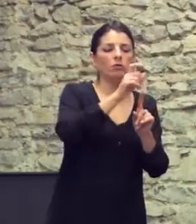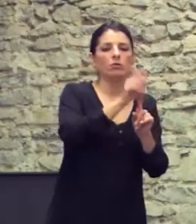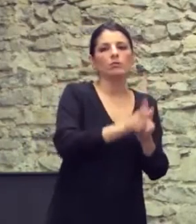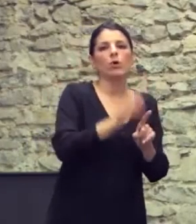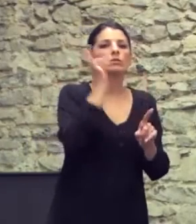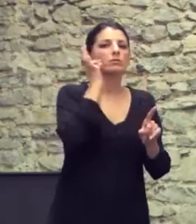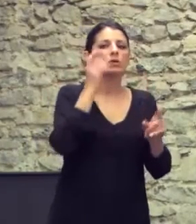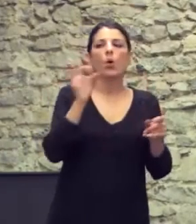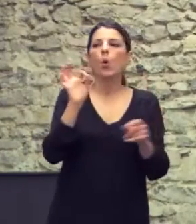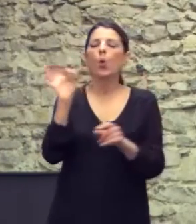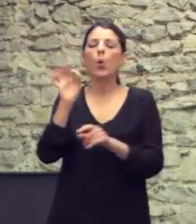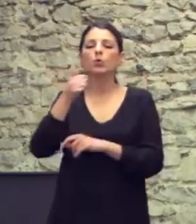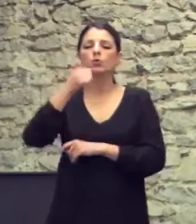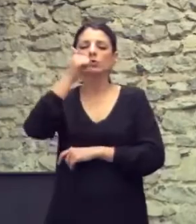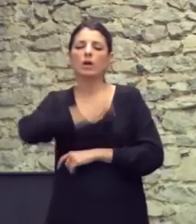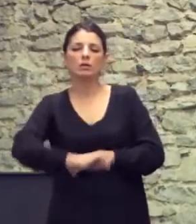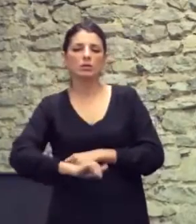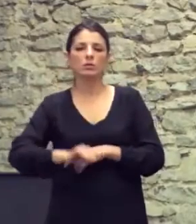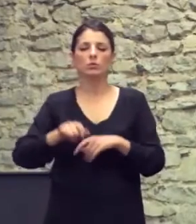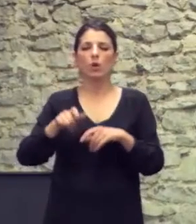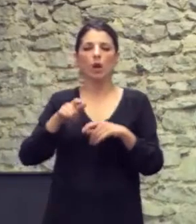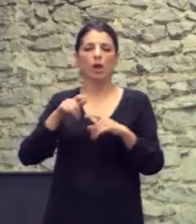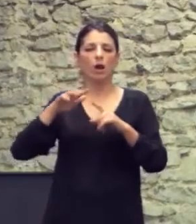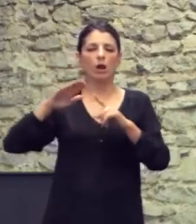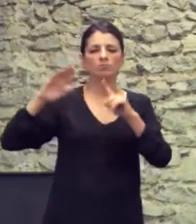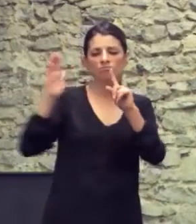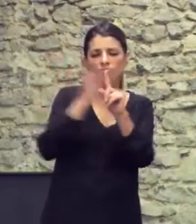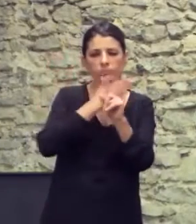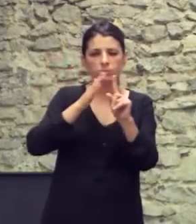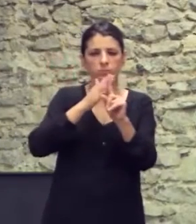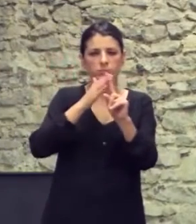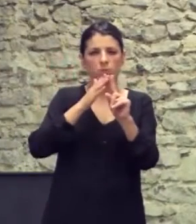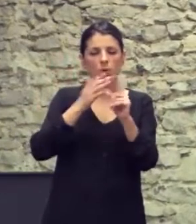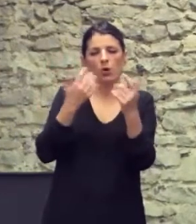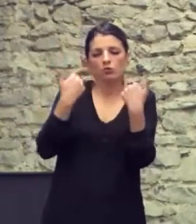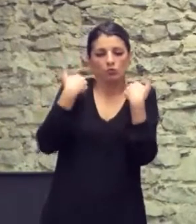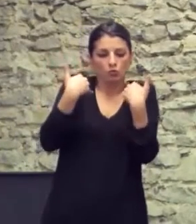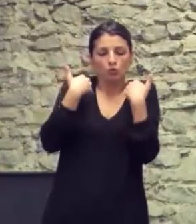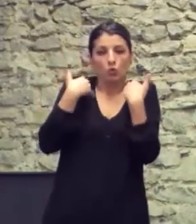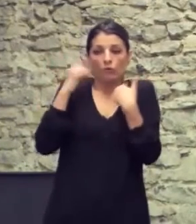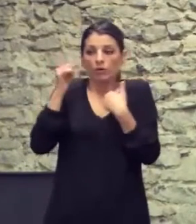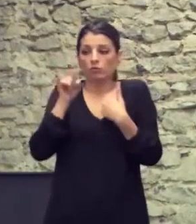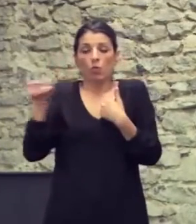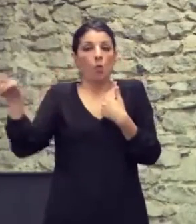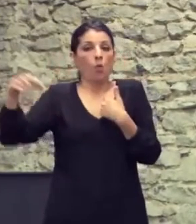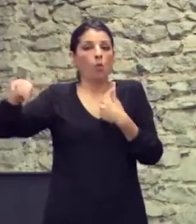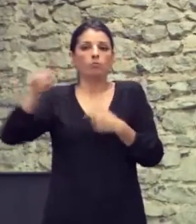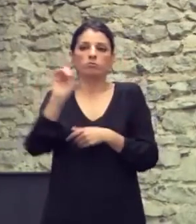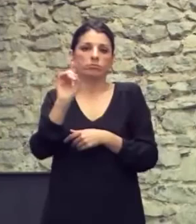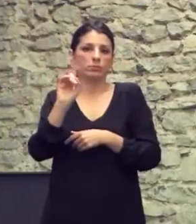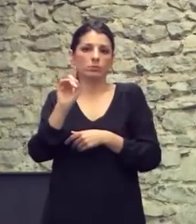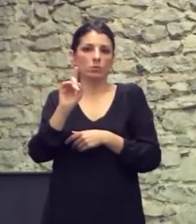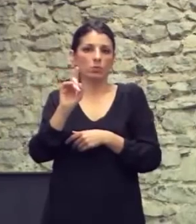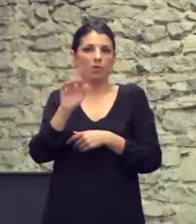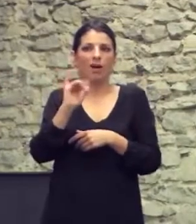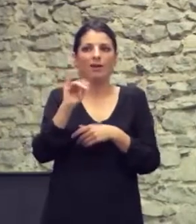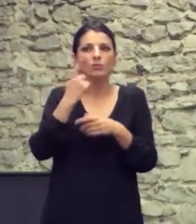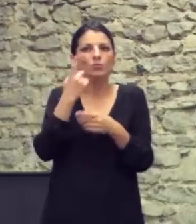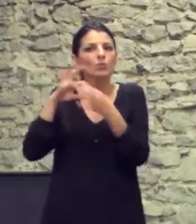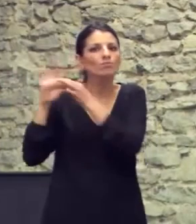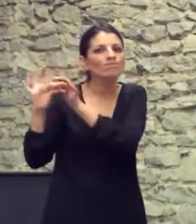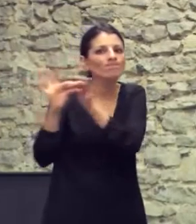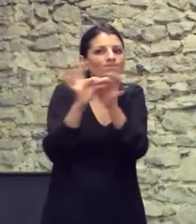direla transexualak izango nahi eta nahi ez bullying transfoboa jasaten duten pertsona guzti horiek, ez. Hor harreman bat dago, ez dena